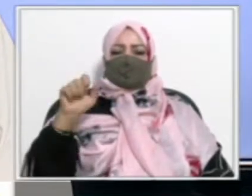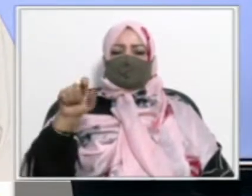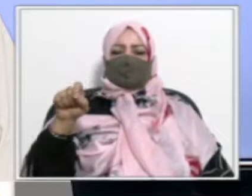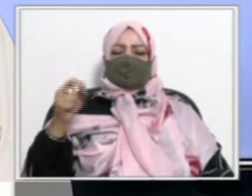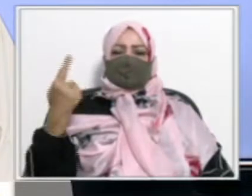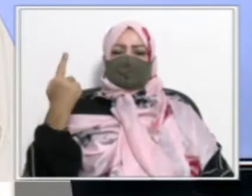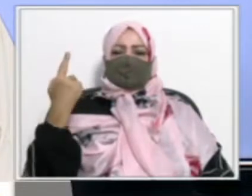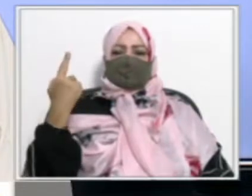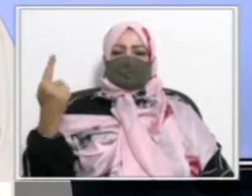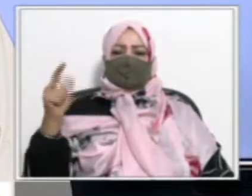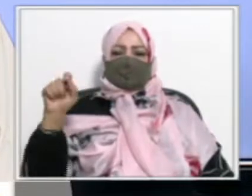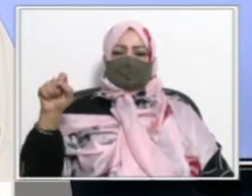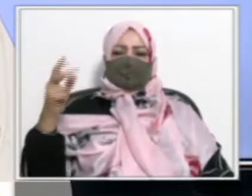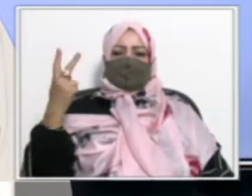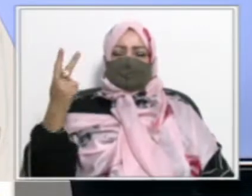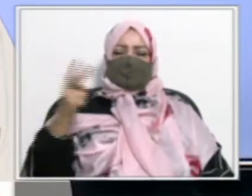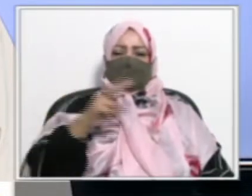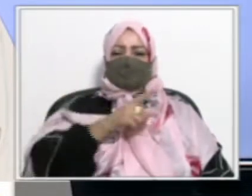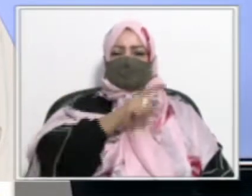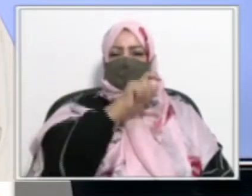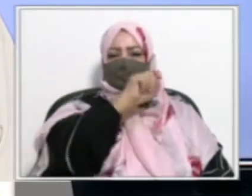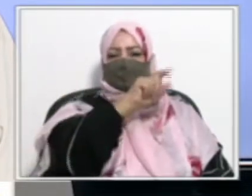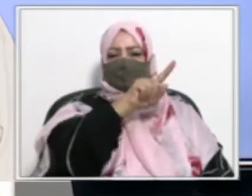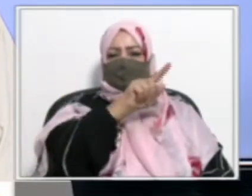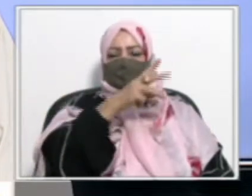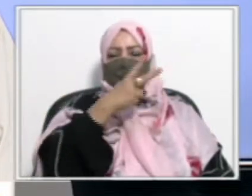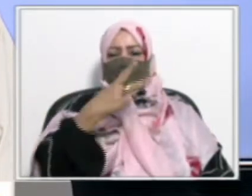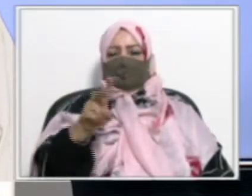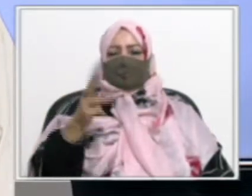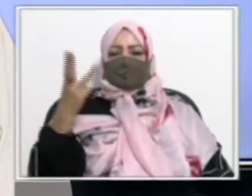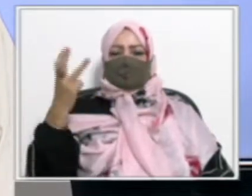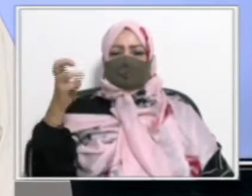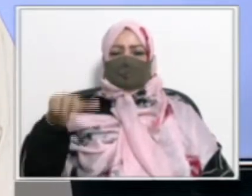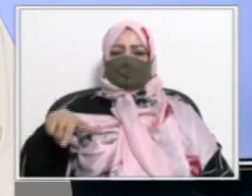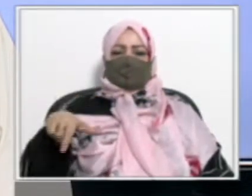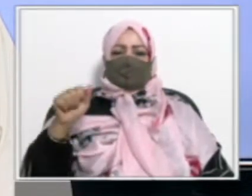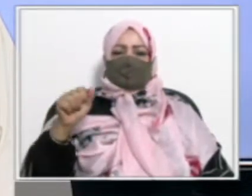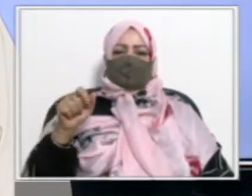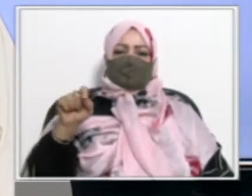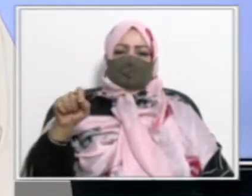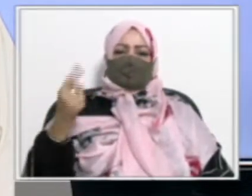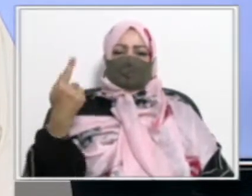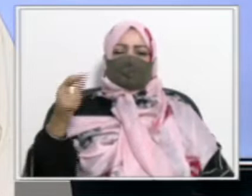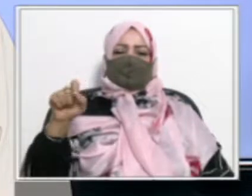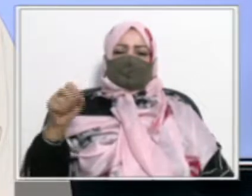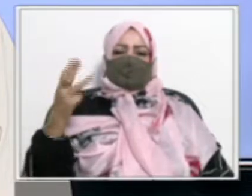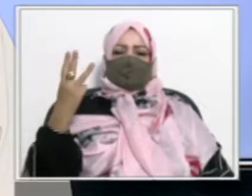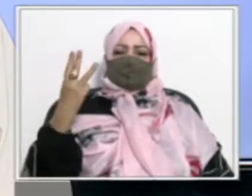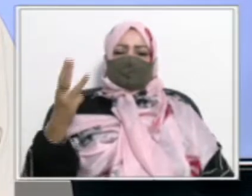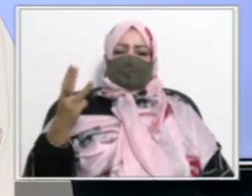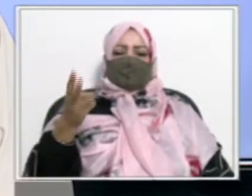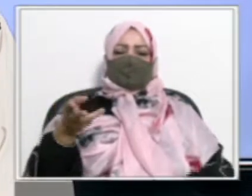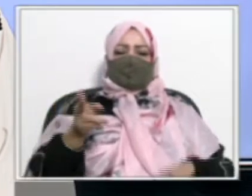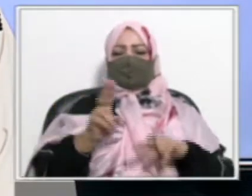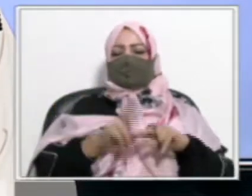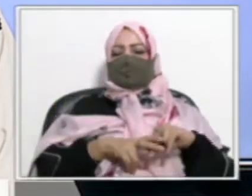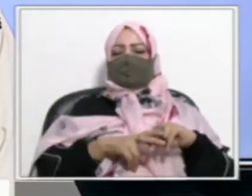وكذلك الهاتف الذي سيخرج مربوطا بالفائبر للاتصالات